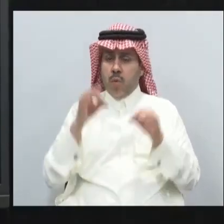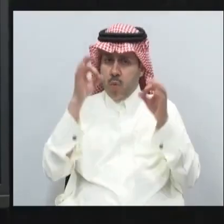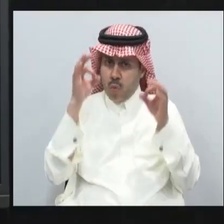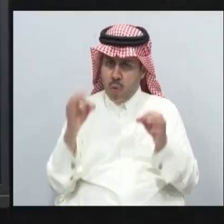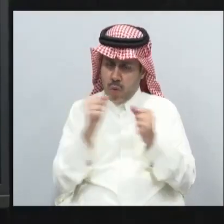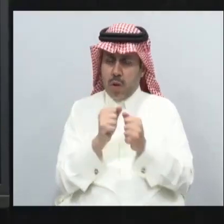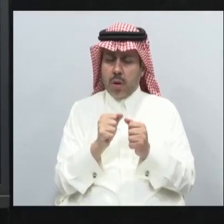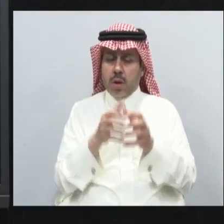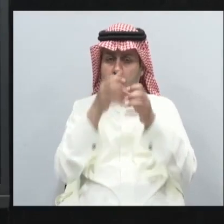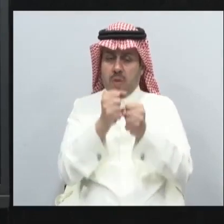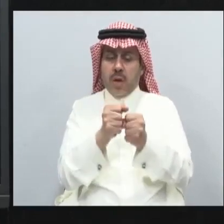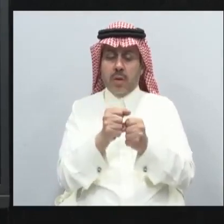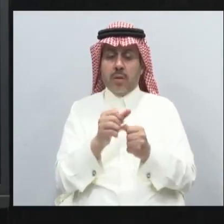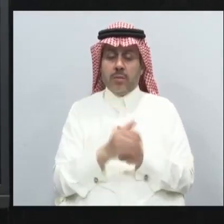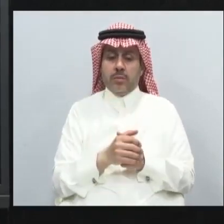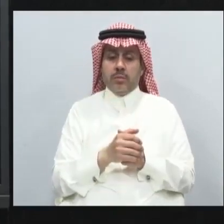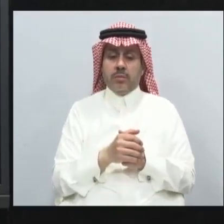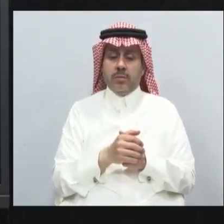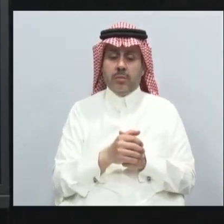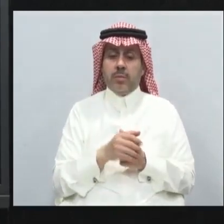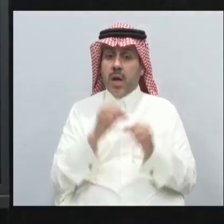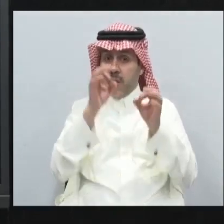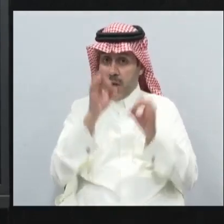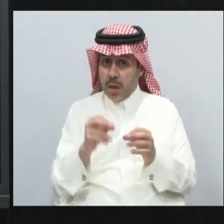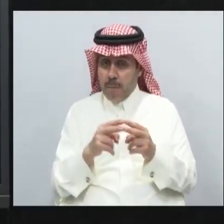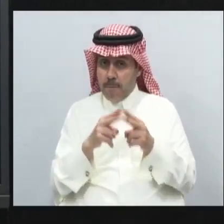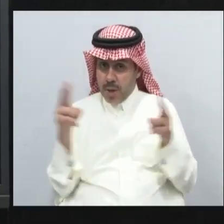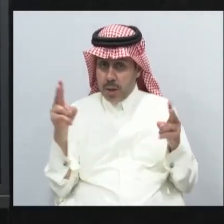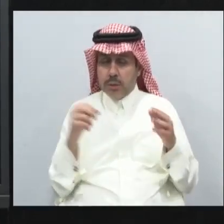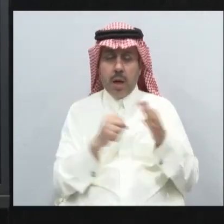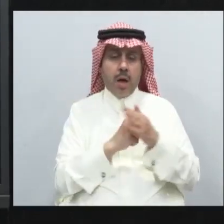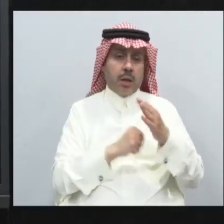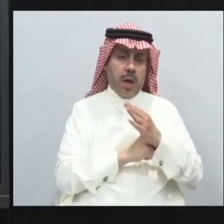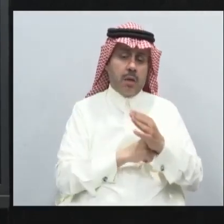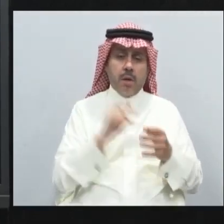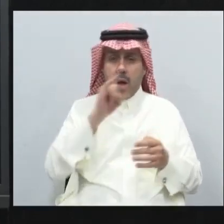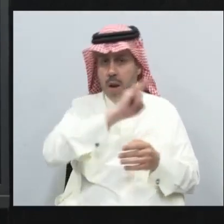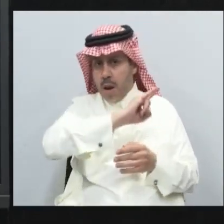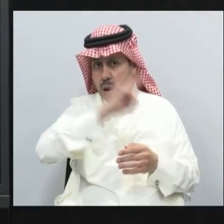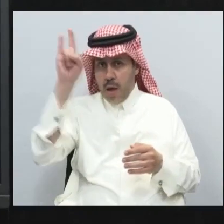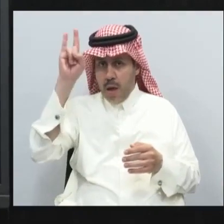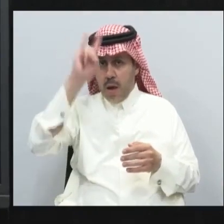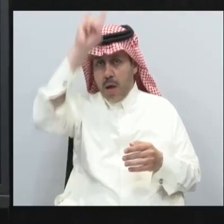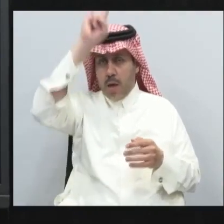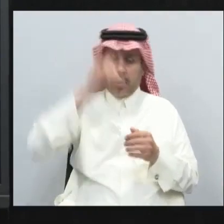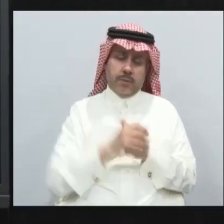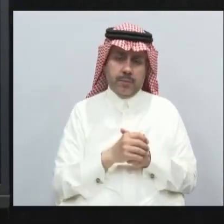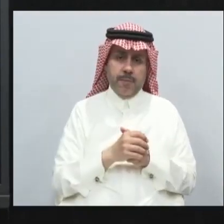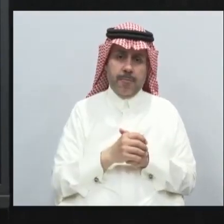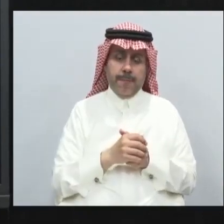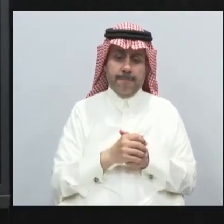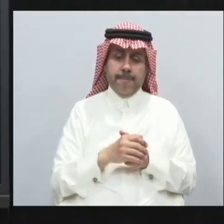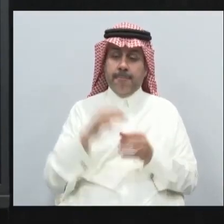لانفصام لها هذه الايه بينت اركان لا اله الا الله الاثبات والنفي